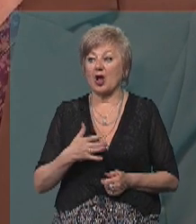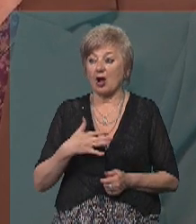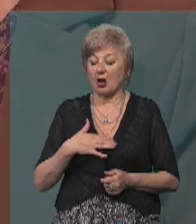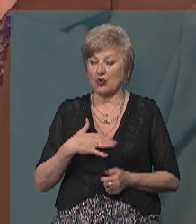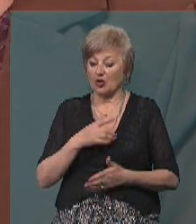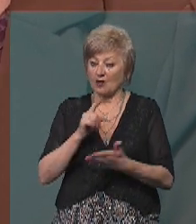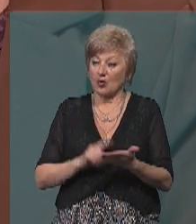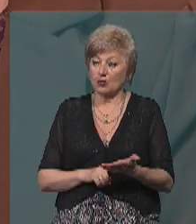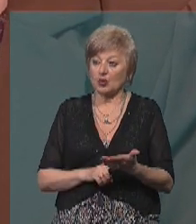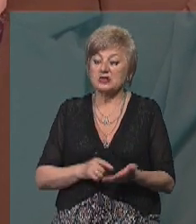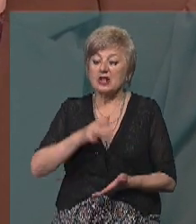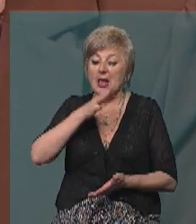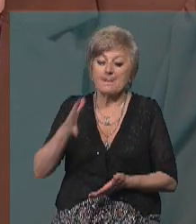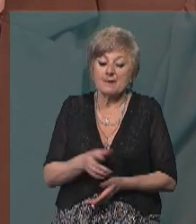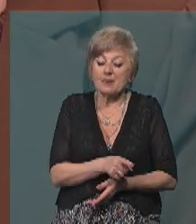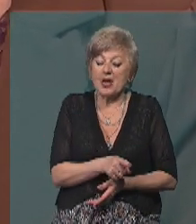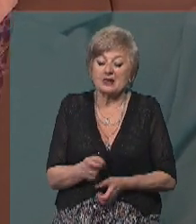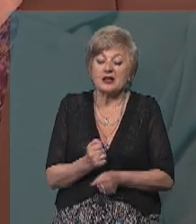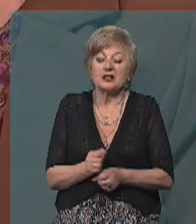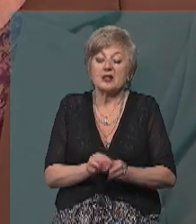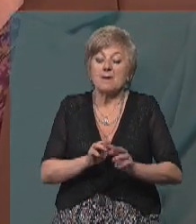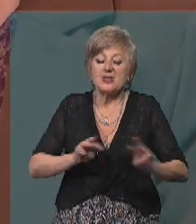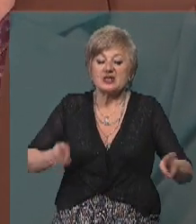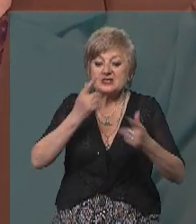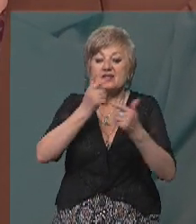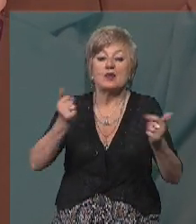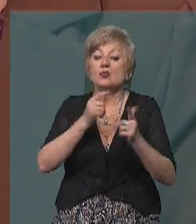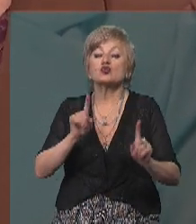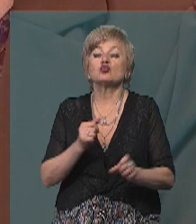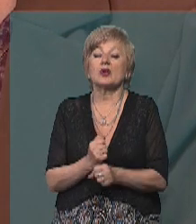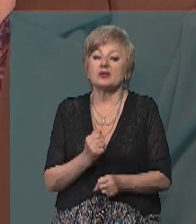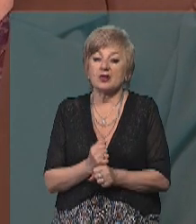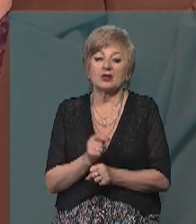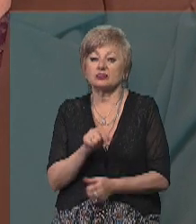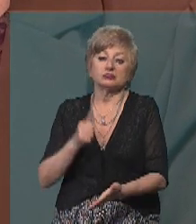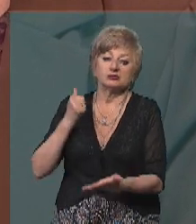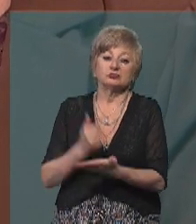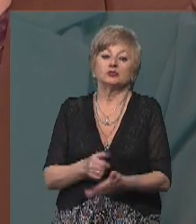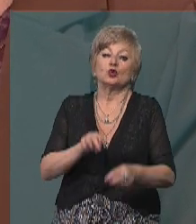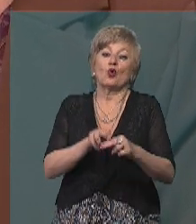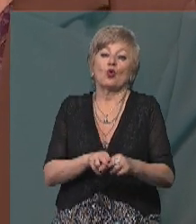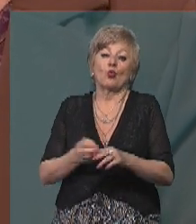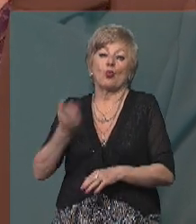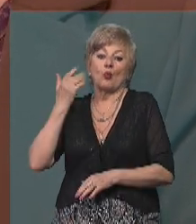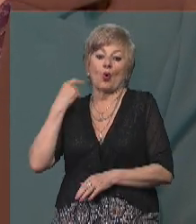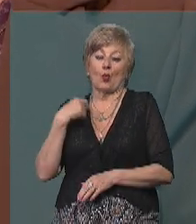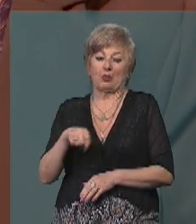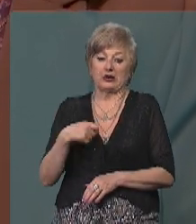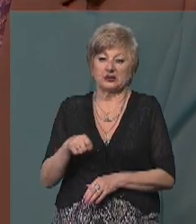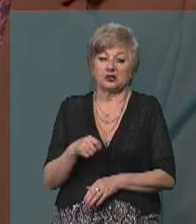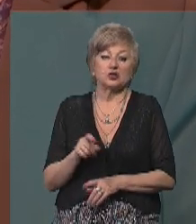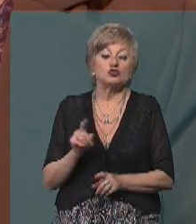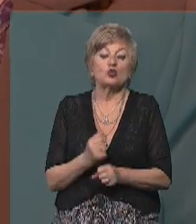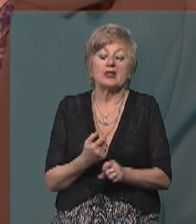логічне запитання. Що 5 років робило Міністерство інформаційної політики, яке очолював кум колишнього екс-президента? Що робило